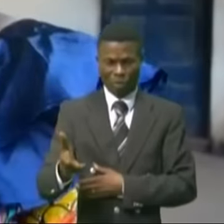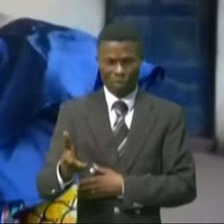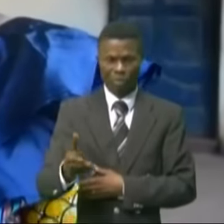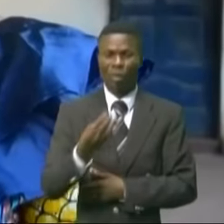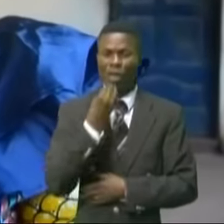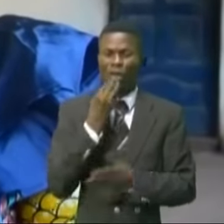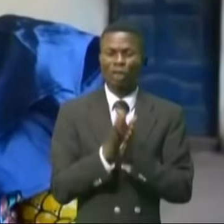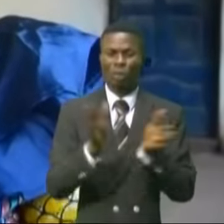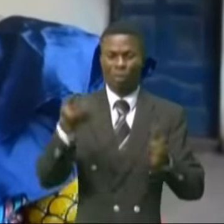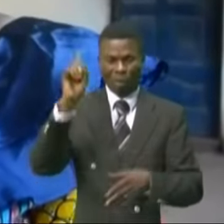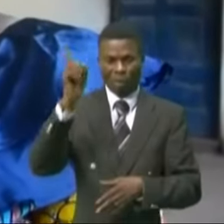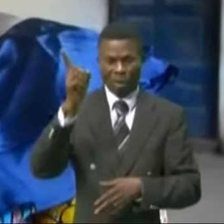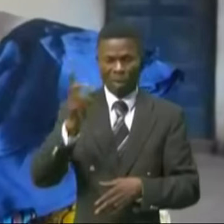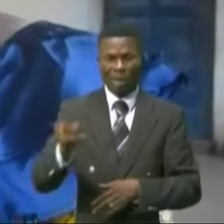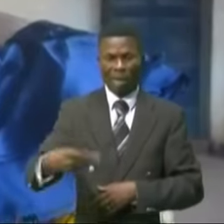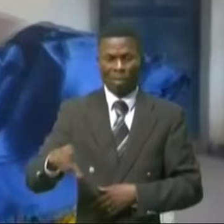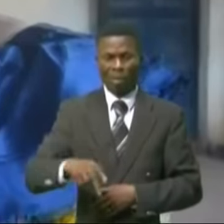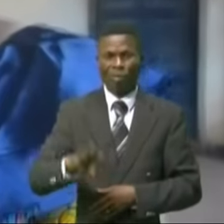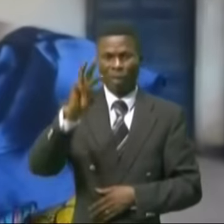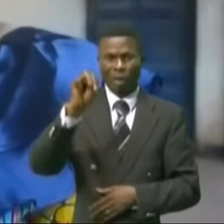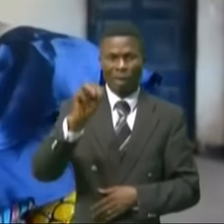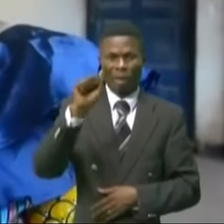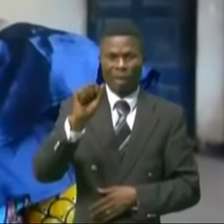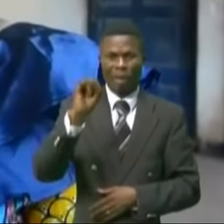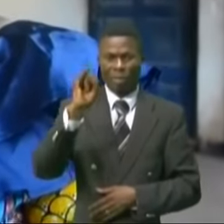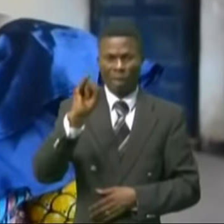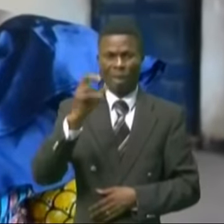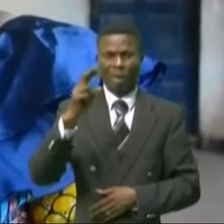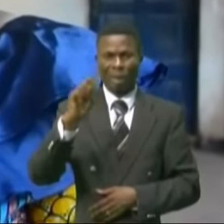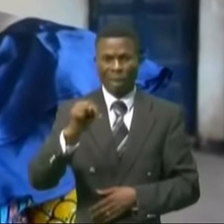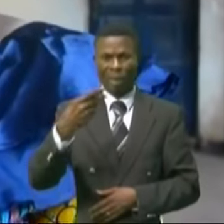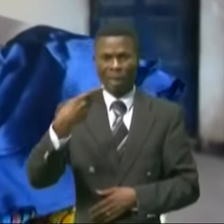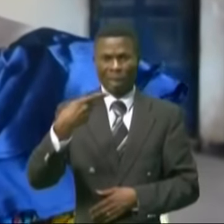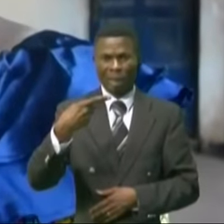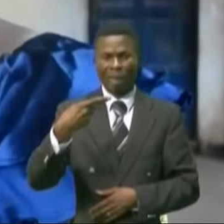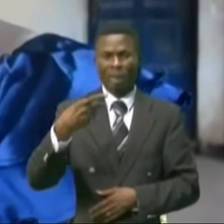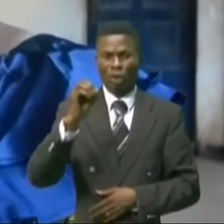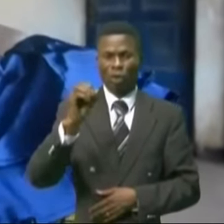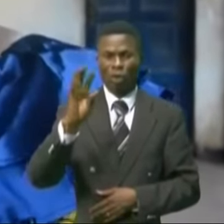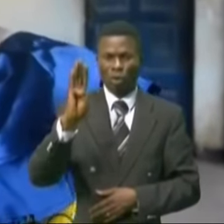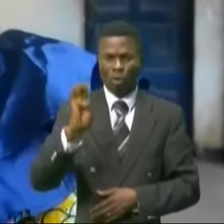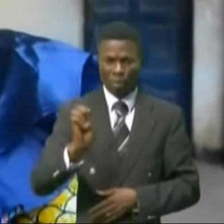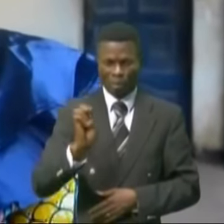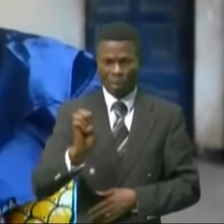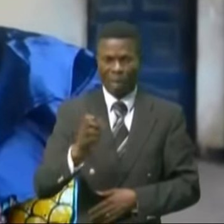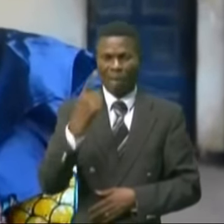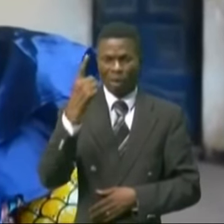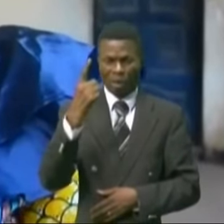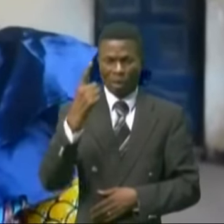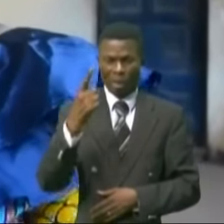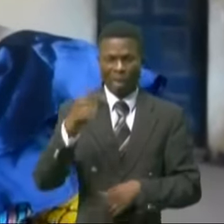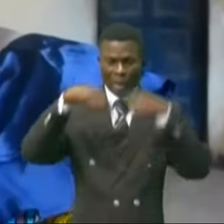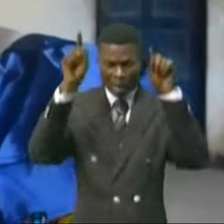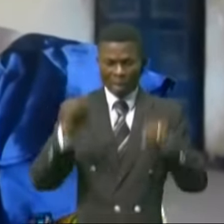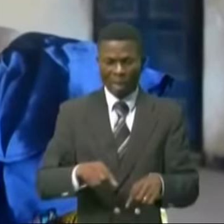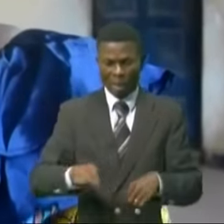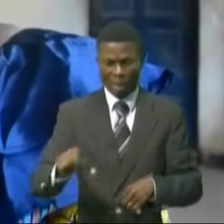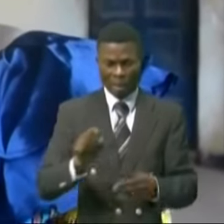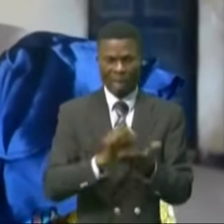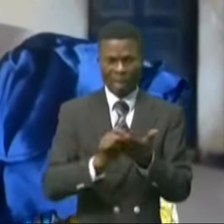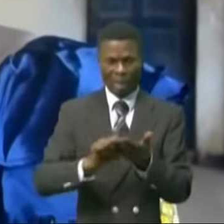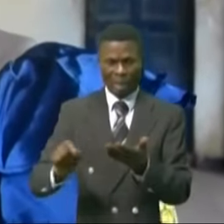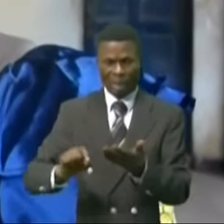l'inspection principale provinciale de Maïndombé 1 a au cours de cette année scolaire inscrit